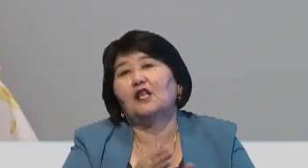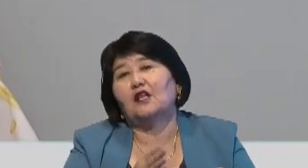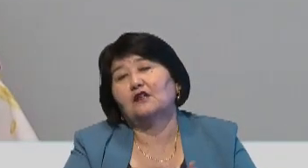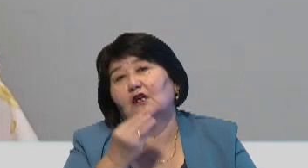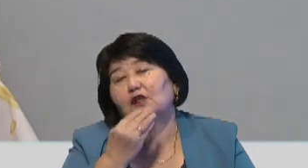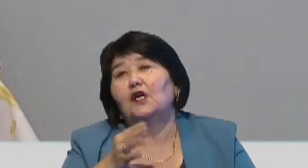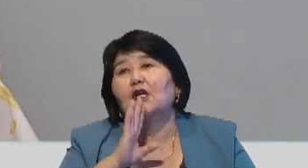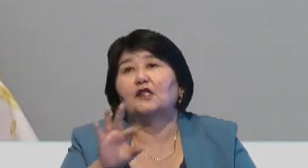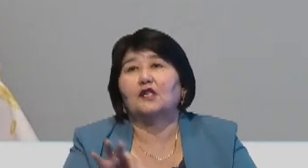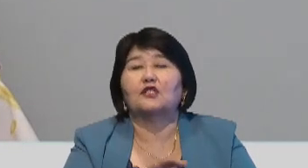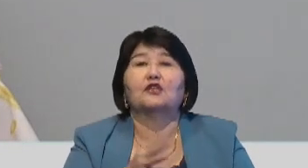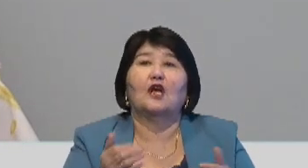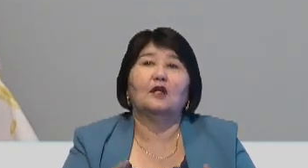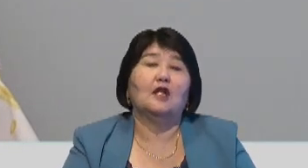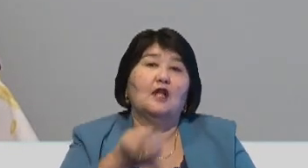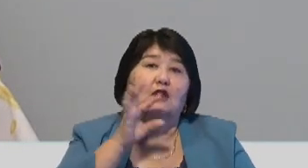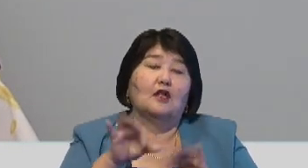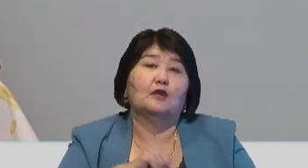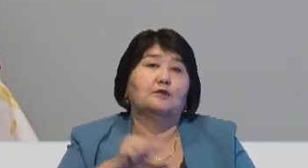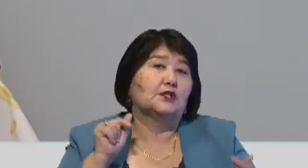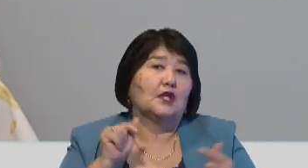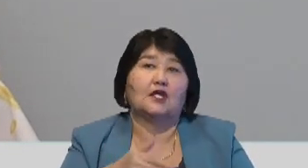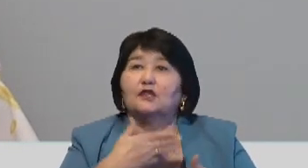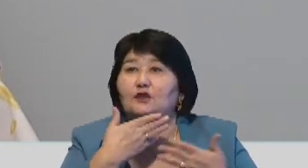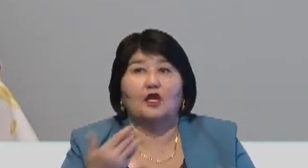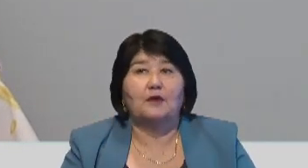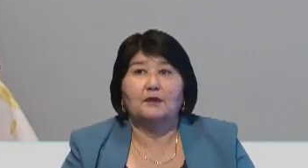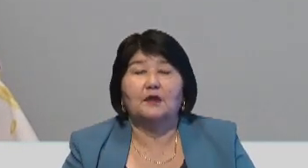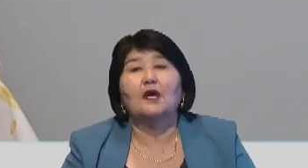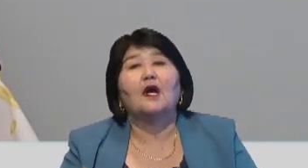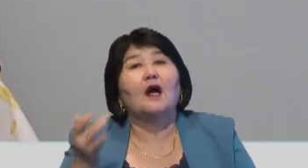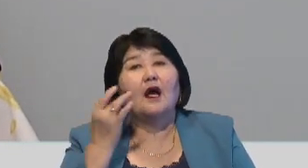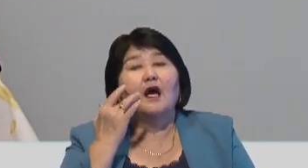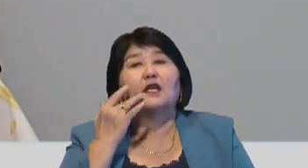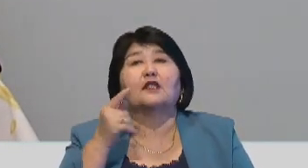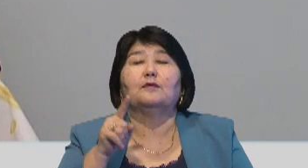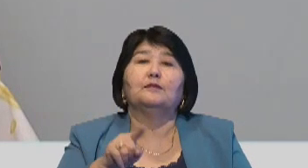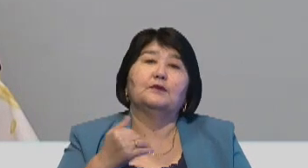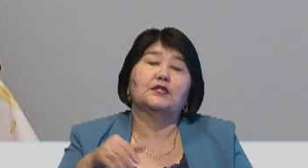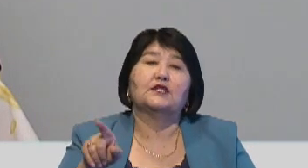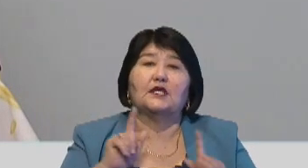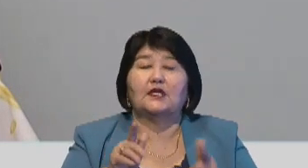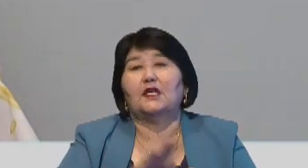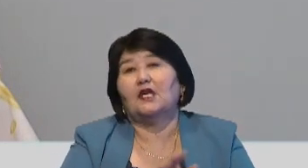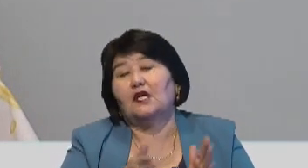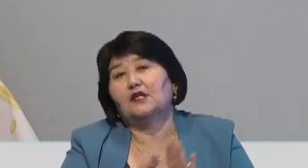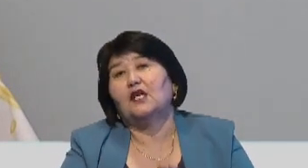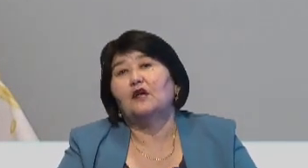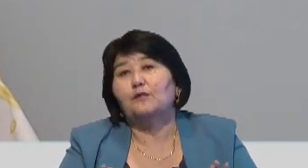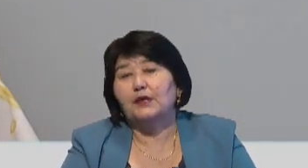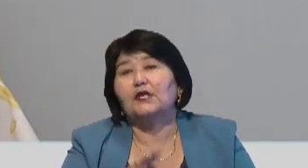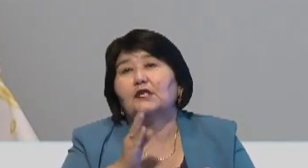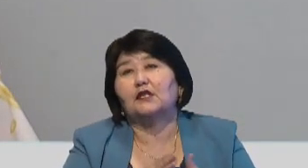отыр, келіншектерін алып, таңдауларына қарсы тұра алмаймыз. Әрдайым бірге келісіп, бір